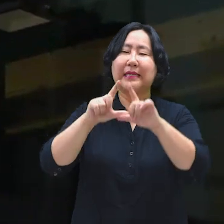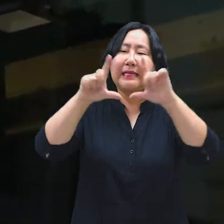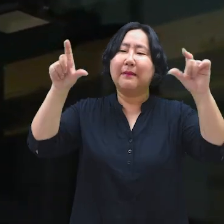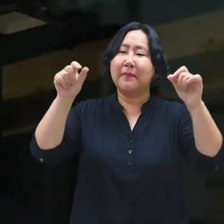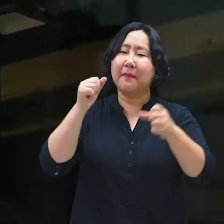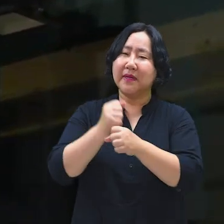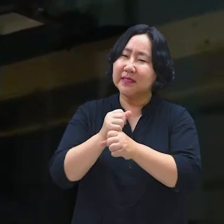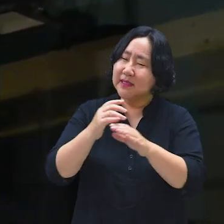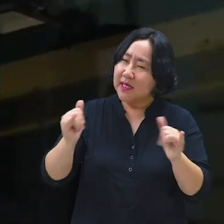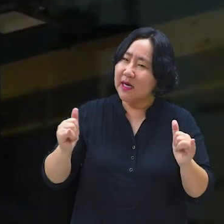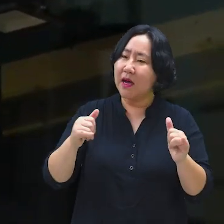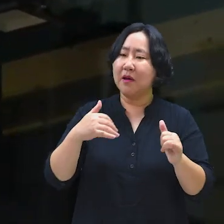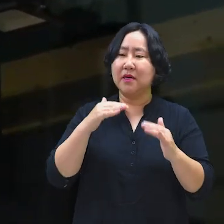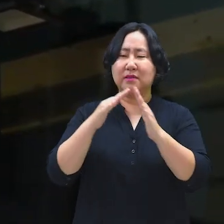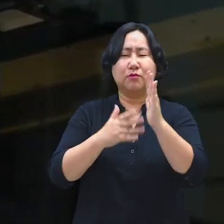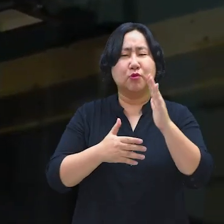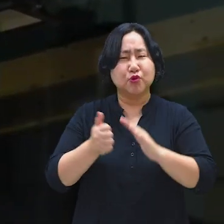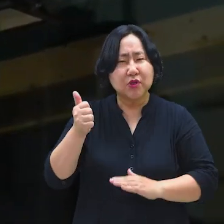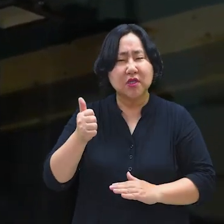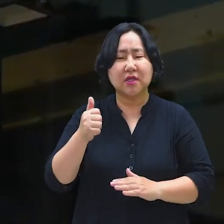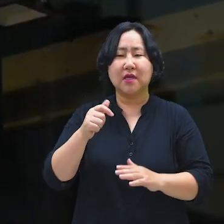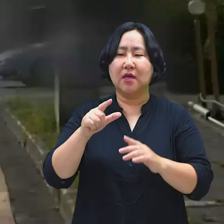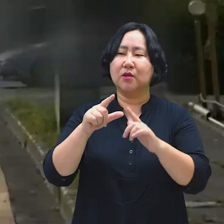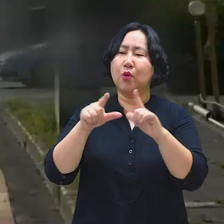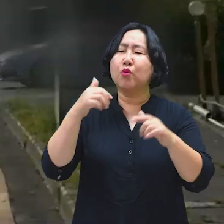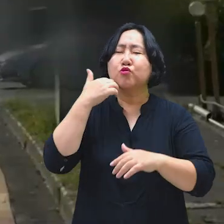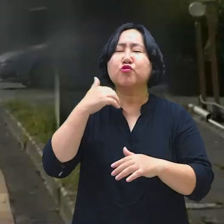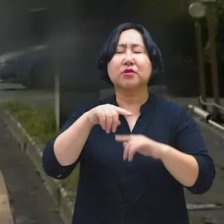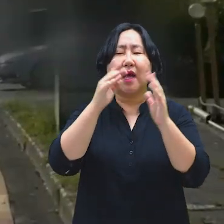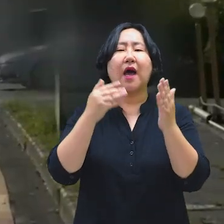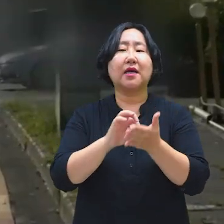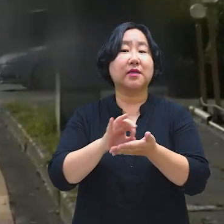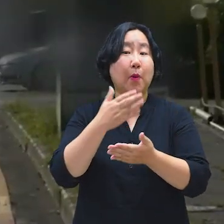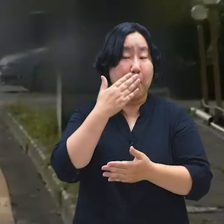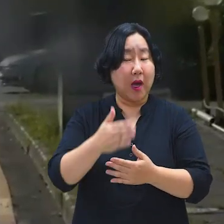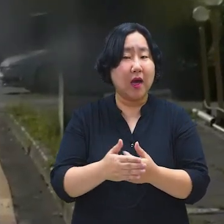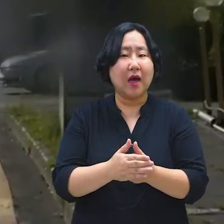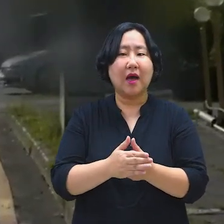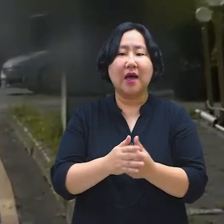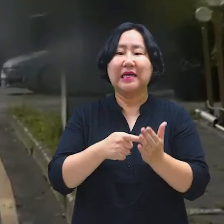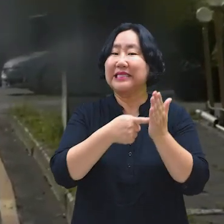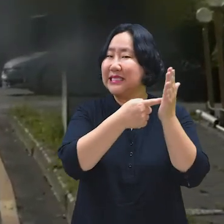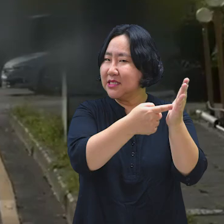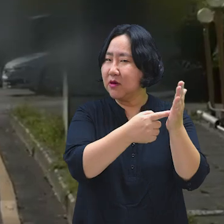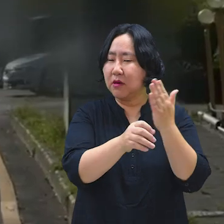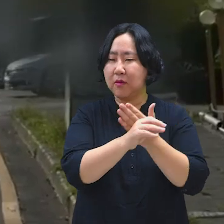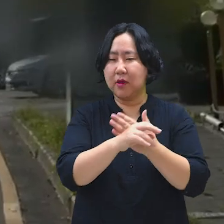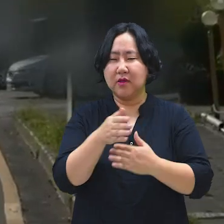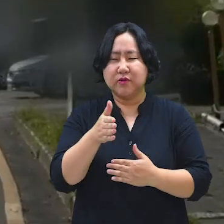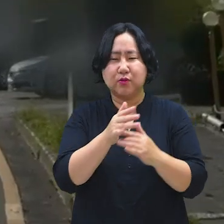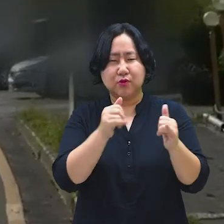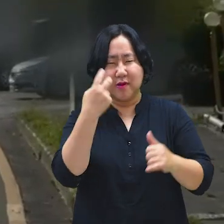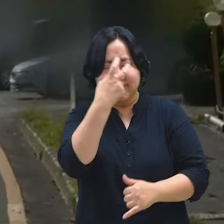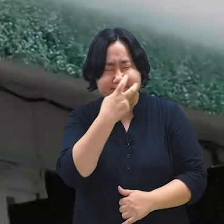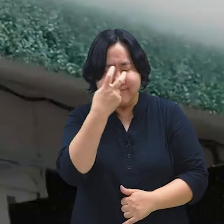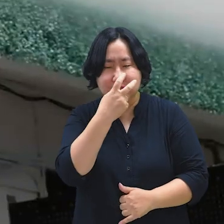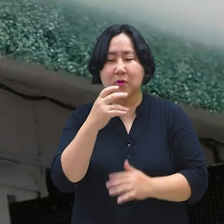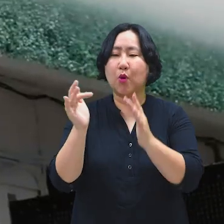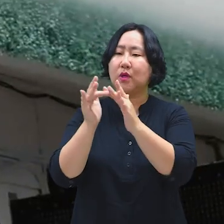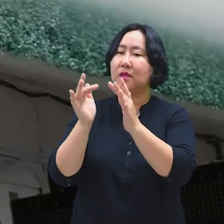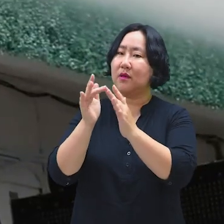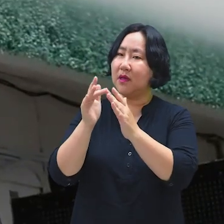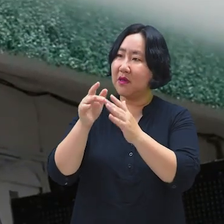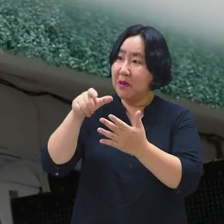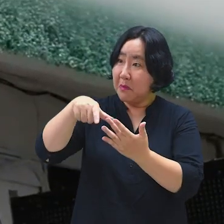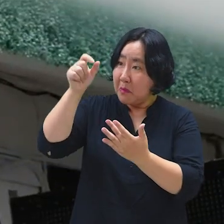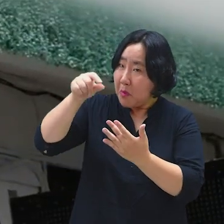제작자 누구나 참여할 수 있는데요 출품된 간판에 대해서는 전문가 심사와 온라인 시민 투표를 거쳐